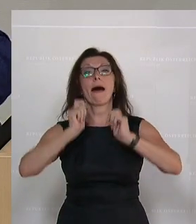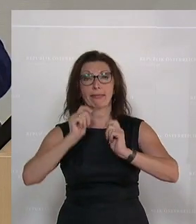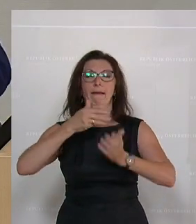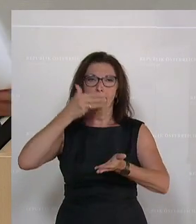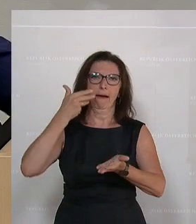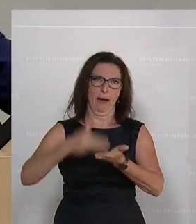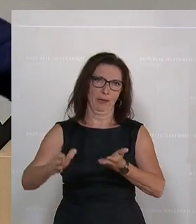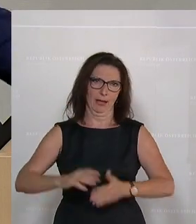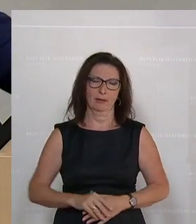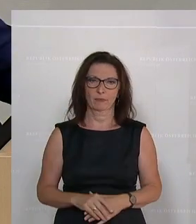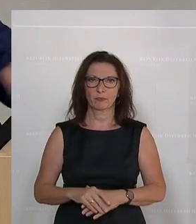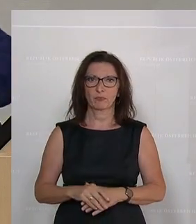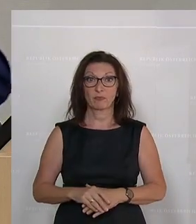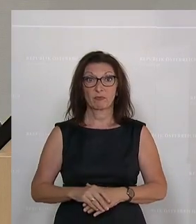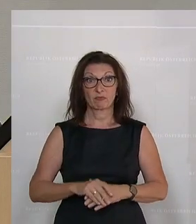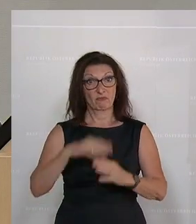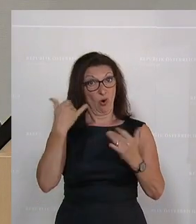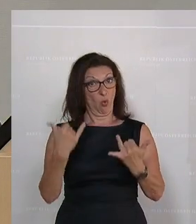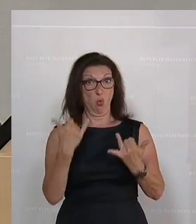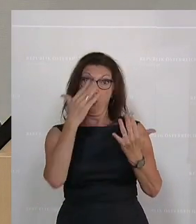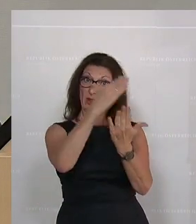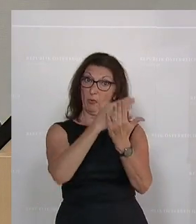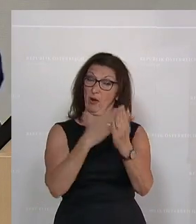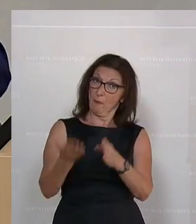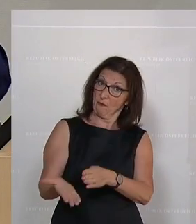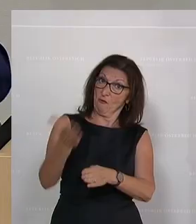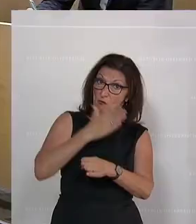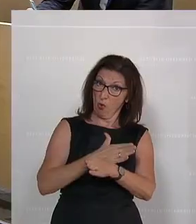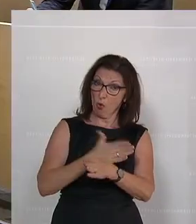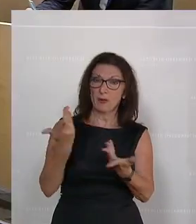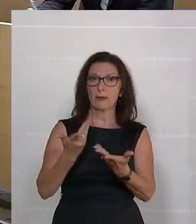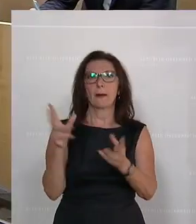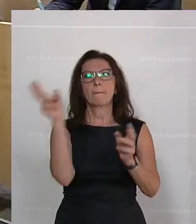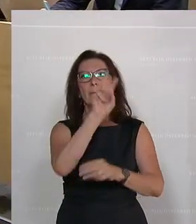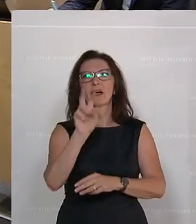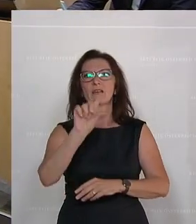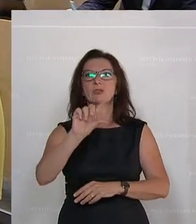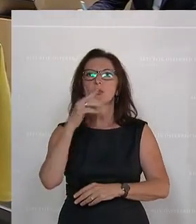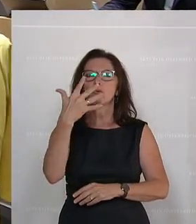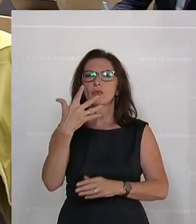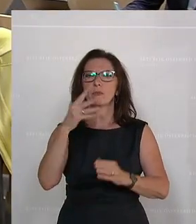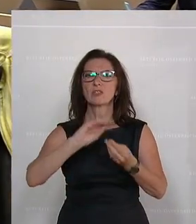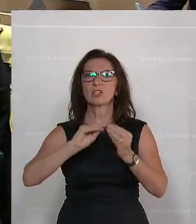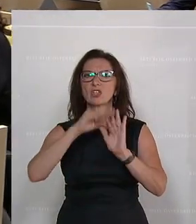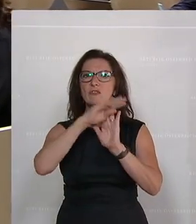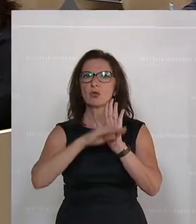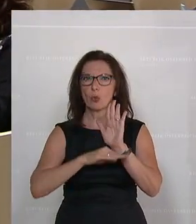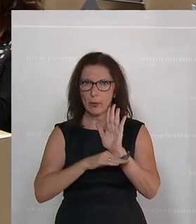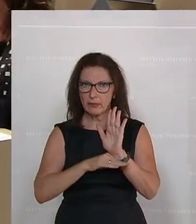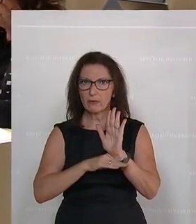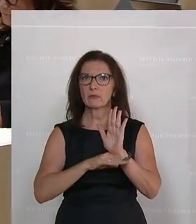vor eingang in die tagesordnung teile ich mit dass gemäß § 52 der geschäfts oder 92